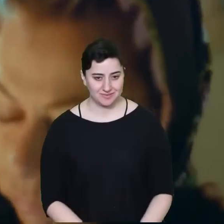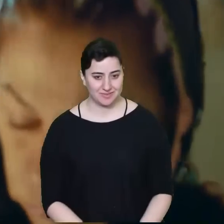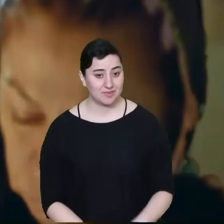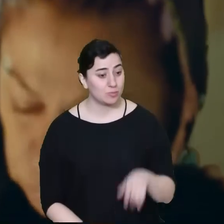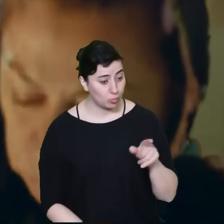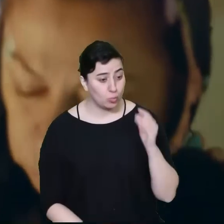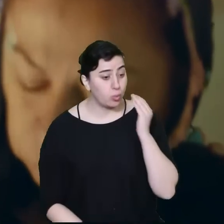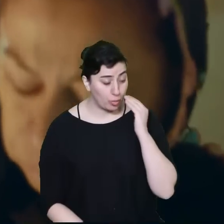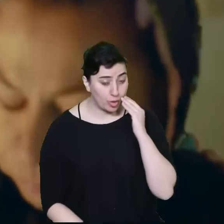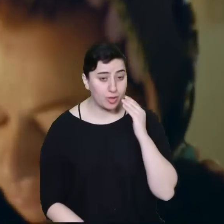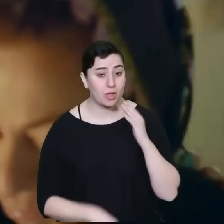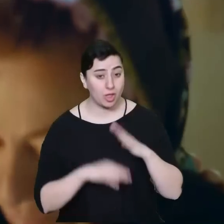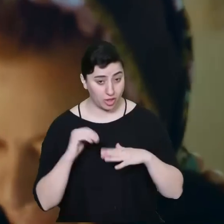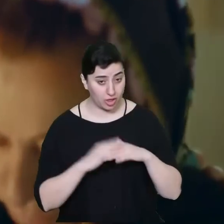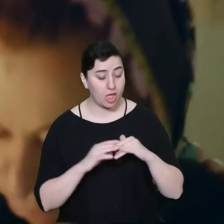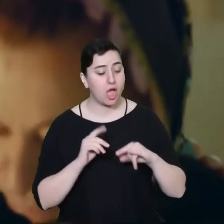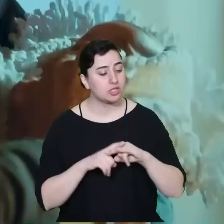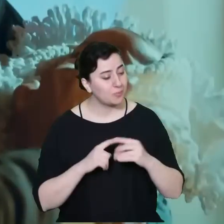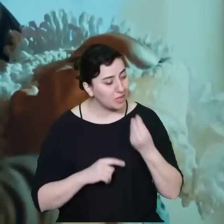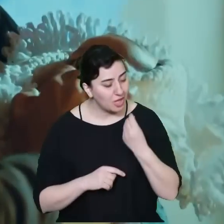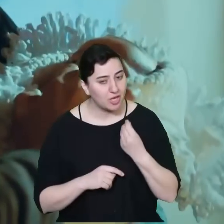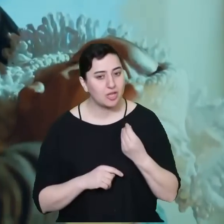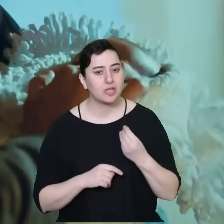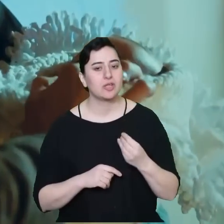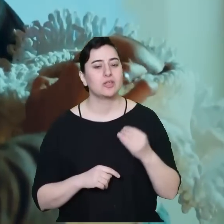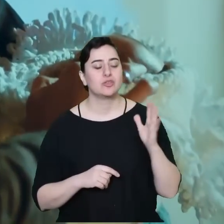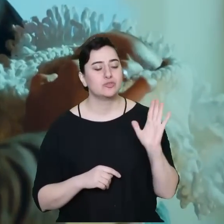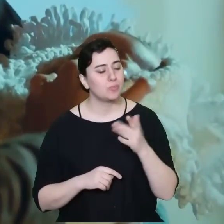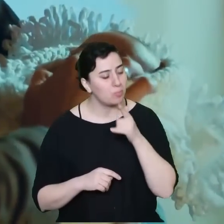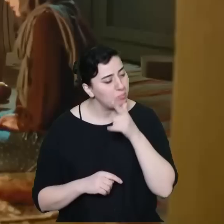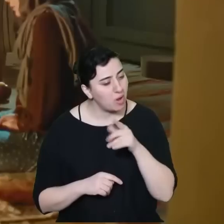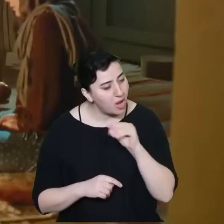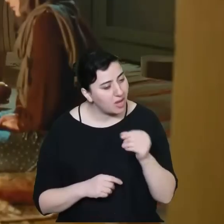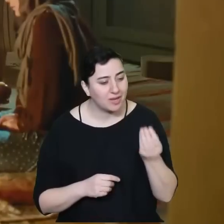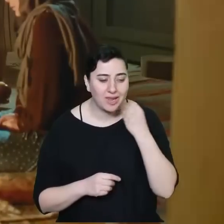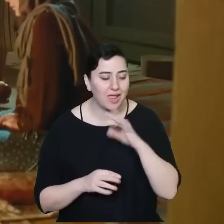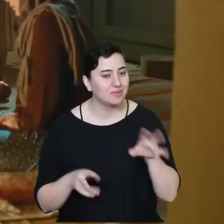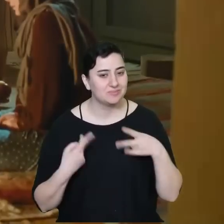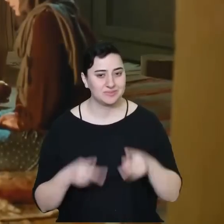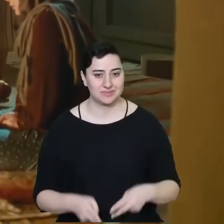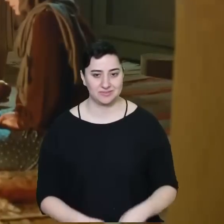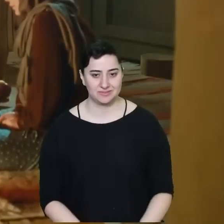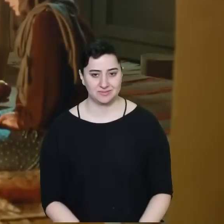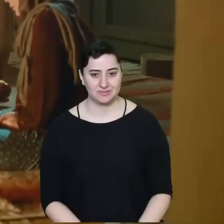Biz babaannenin yerinden haşlama da yeriz. Paparada yeriz. He? Her şeyi yeriz